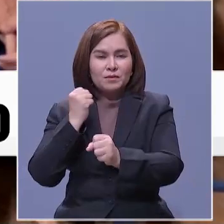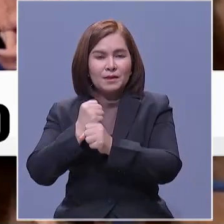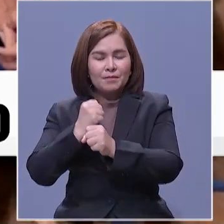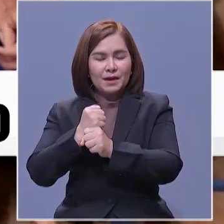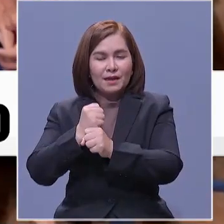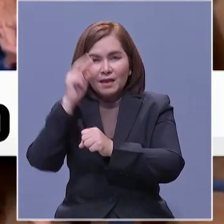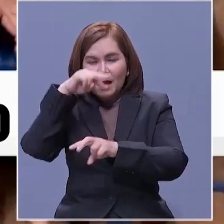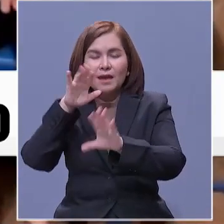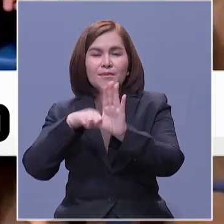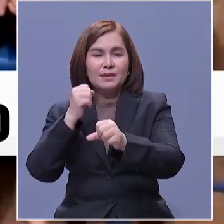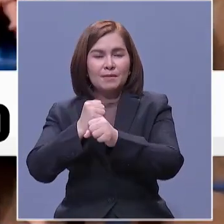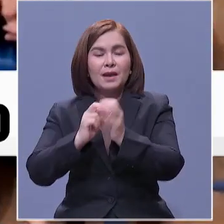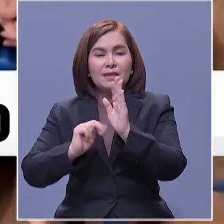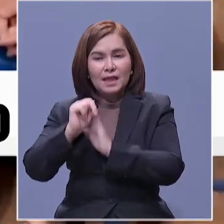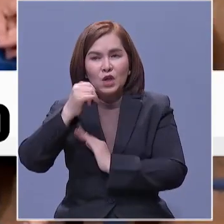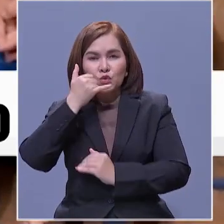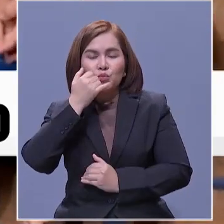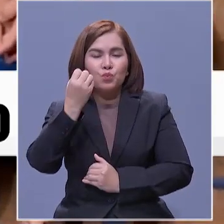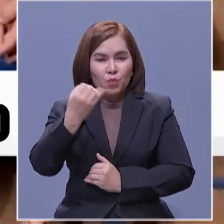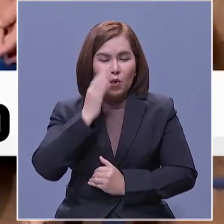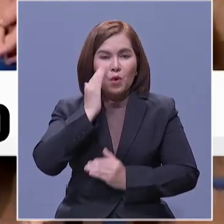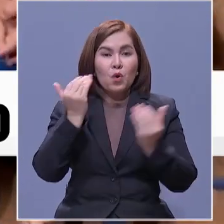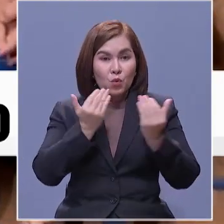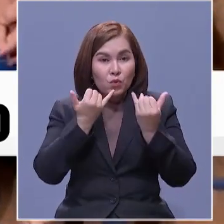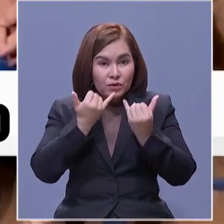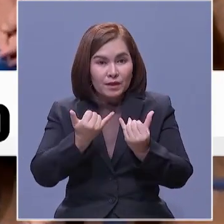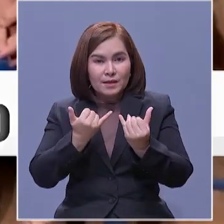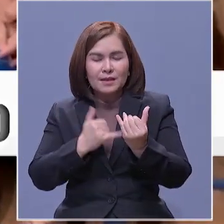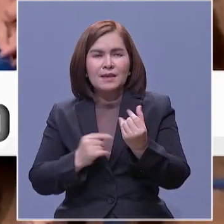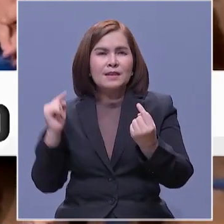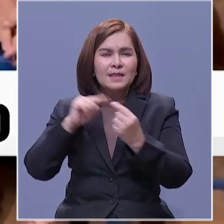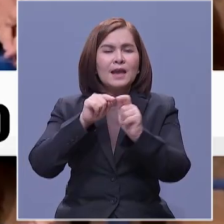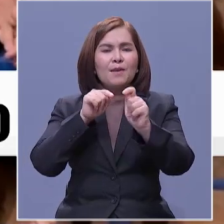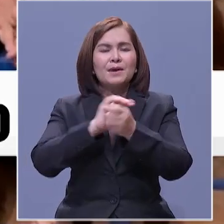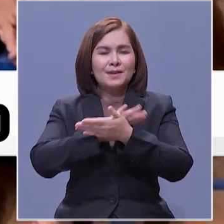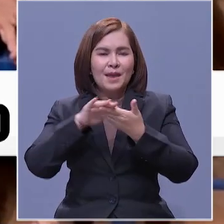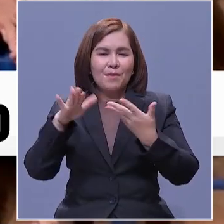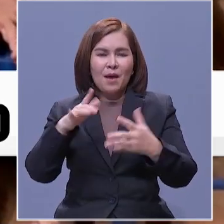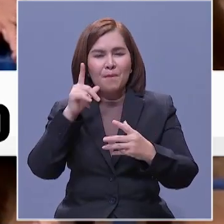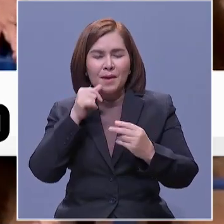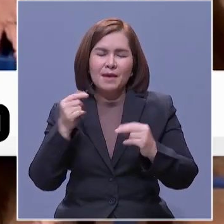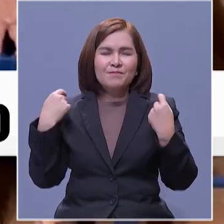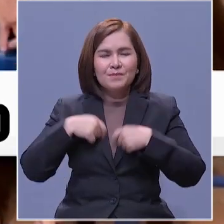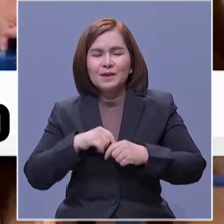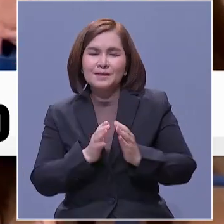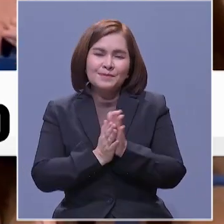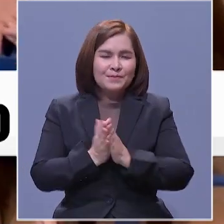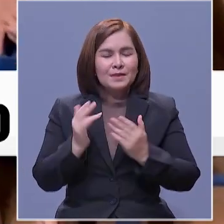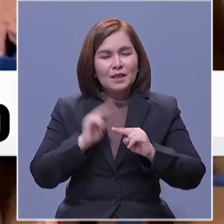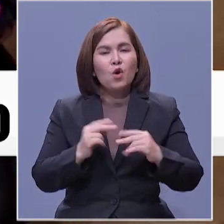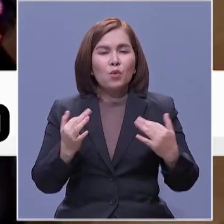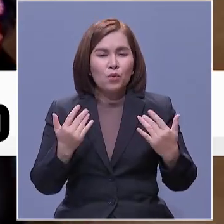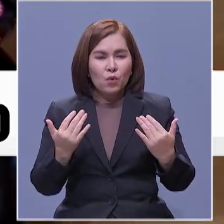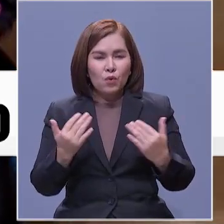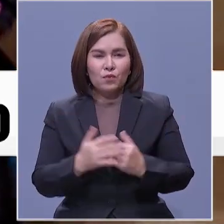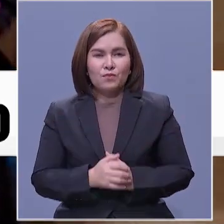างานจังหวัดน่านโทรมาแจ้งนะครับว่าลูกชายเดินทางมาถึงอำเภอปัวแล้วแม่ก็แต่งตัวนั่งรอลูกชายด้วยความดีใจ